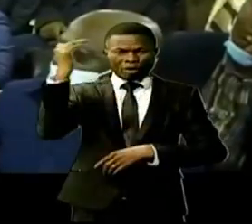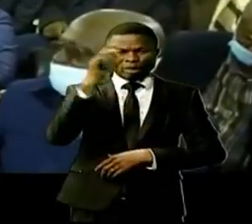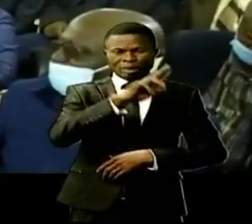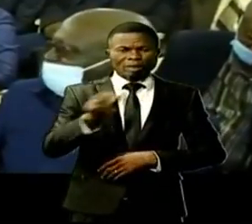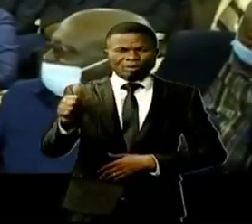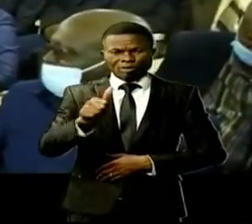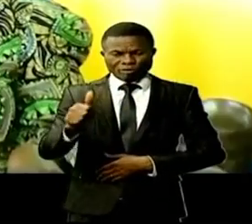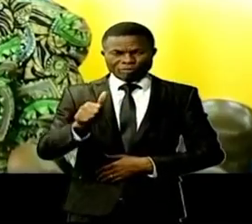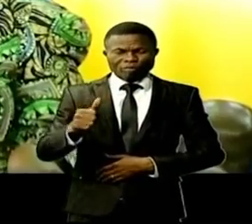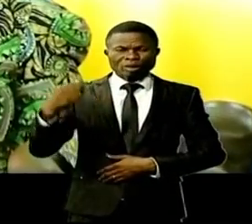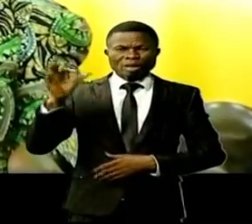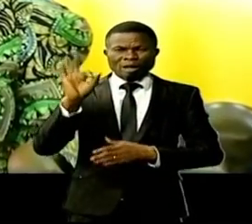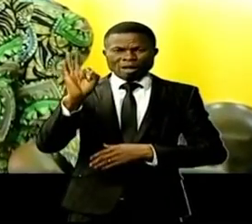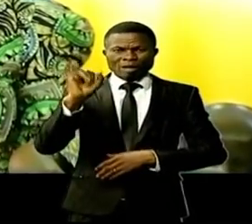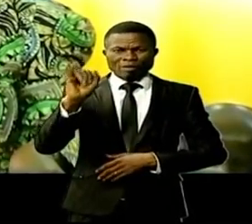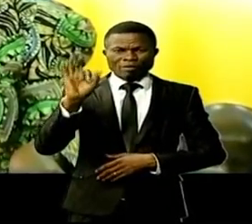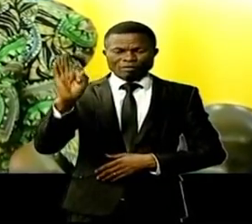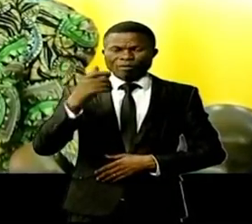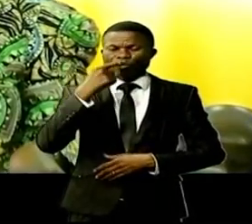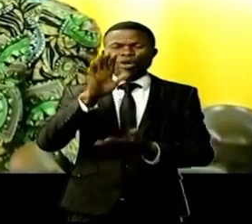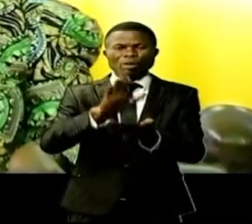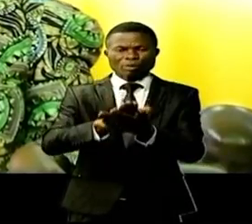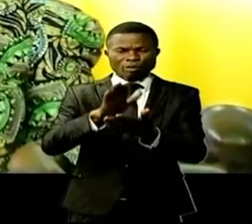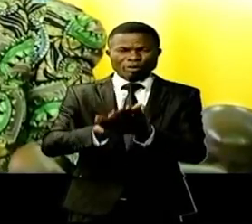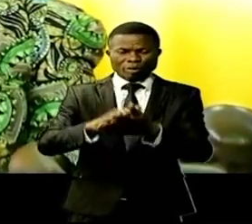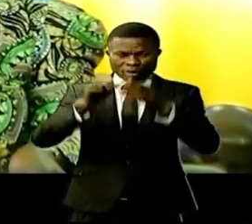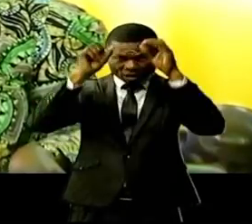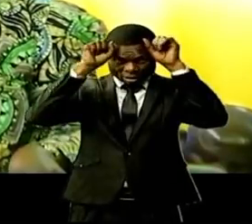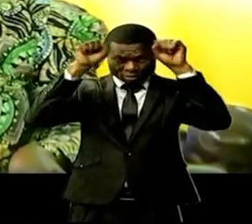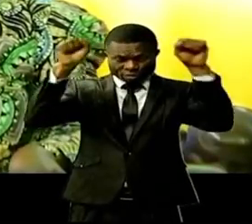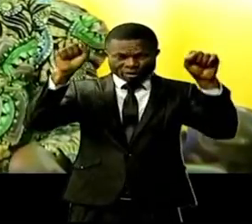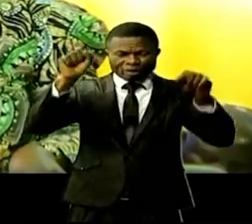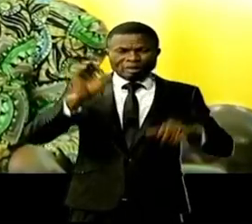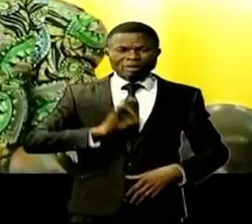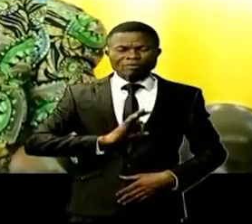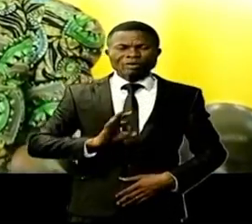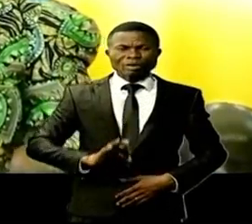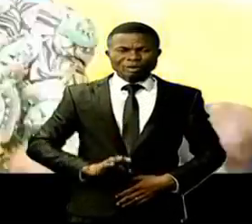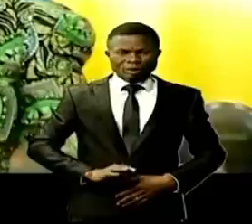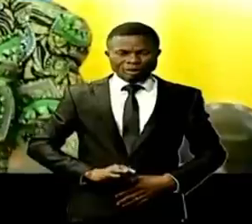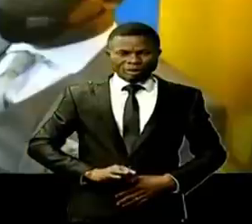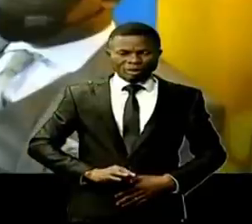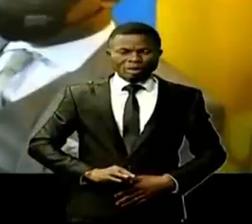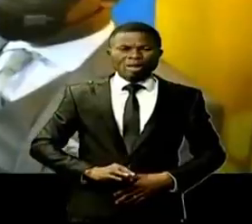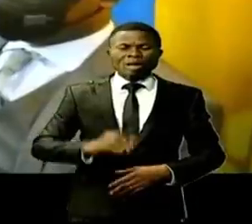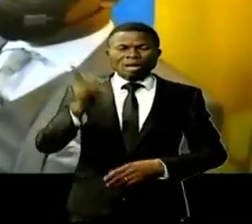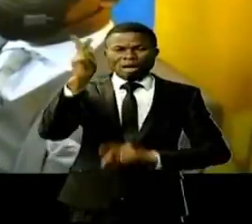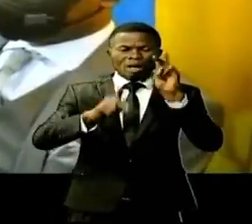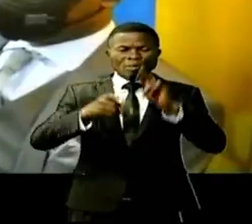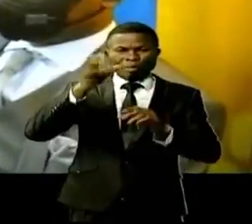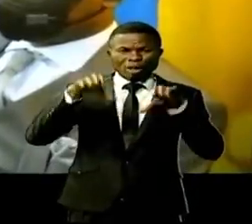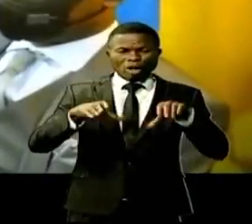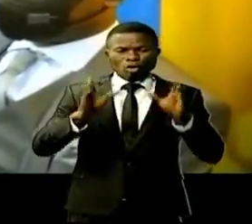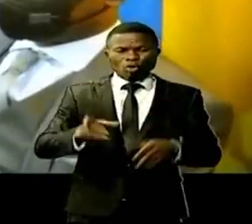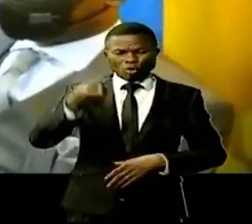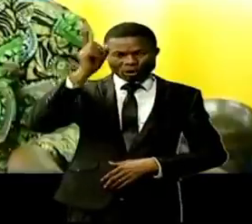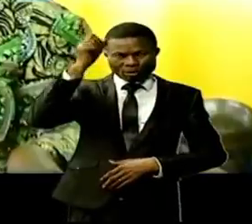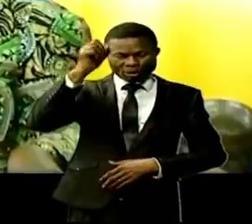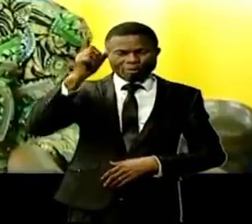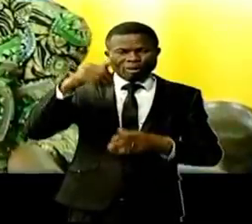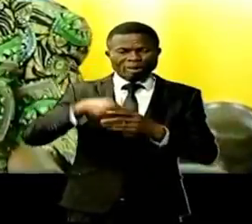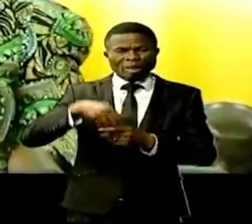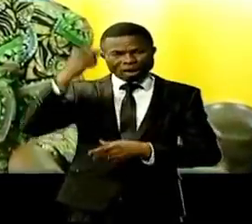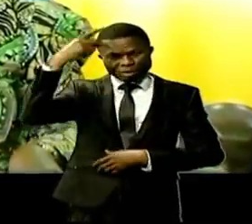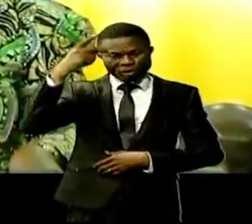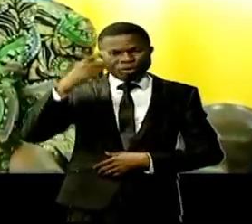Fifi Masuka a commencé par rendre hommage au chef de l'État Félix Tshisekedi qui a mis le peuple congolais au cœur de sa politique.